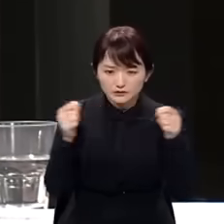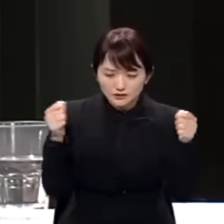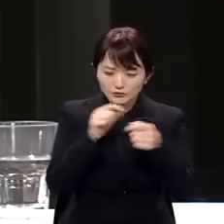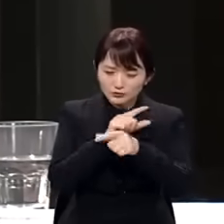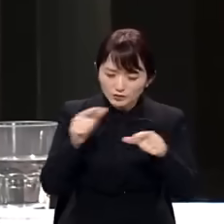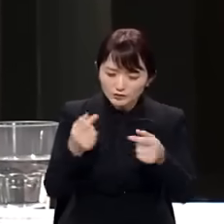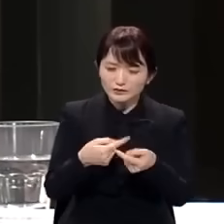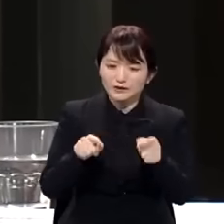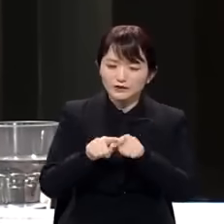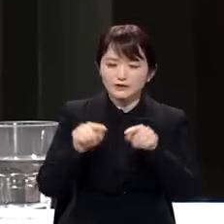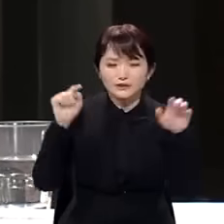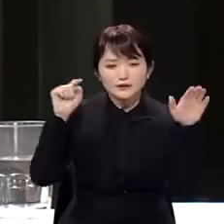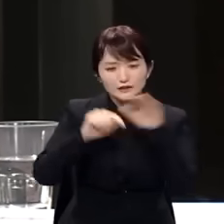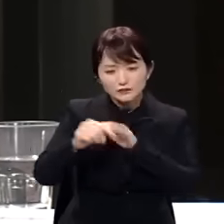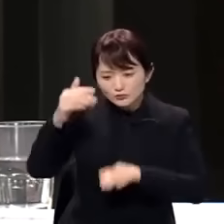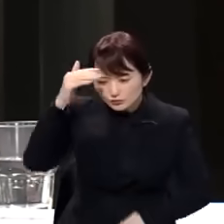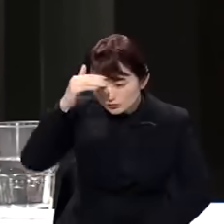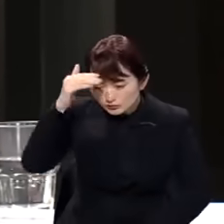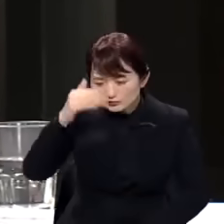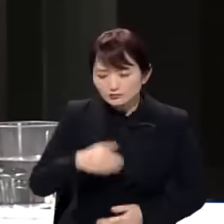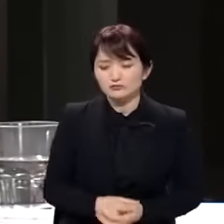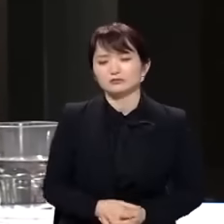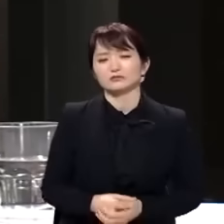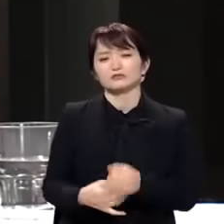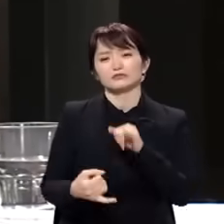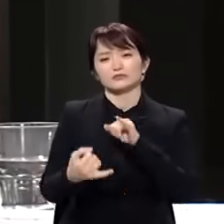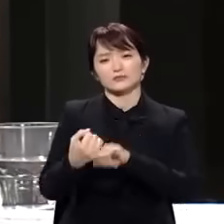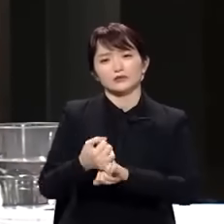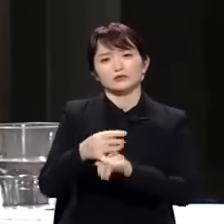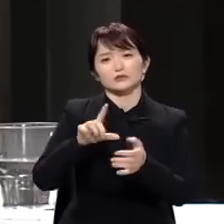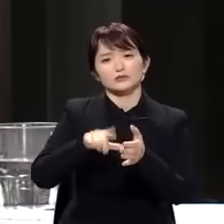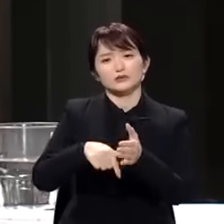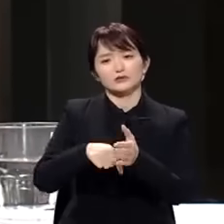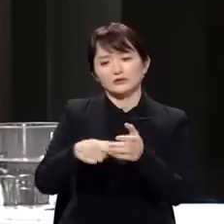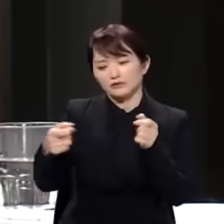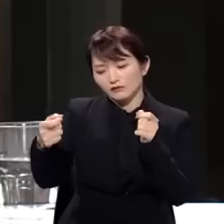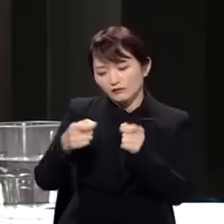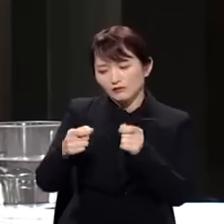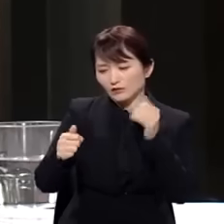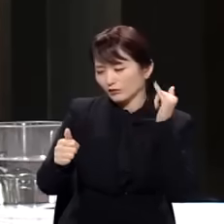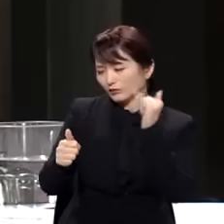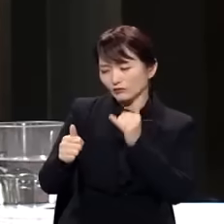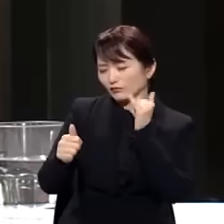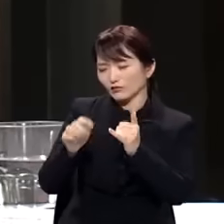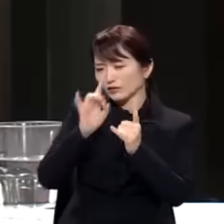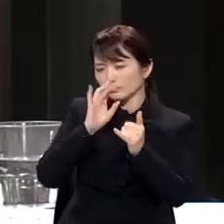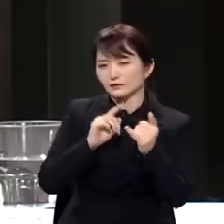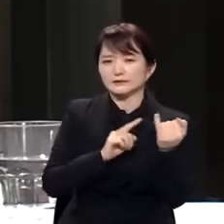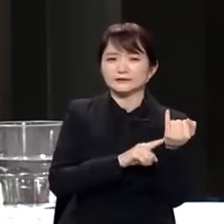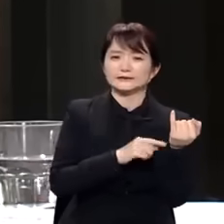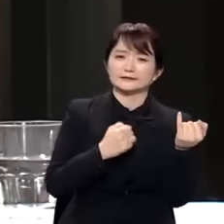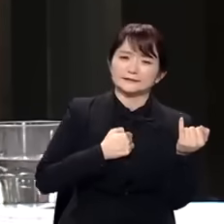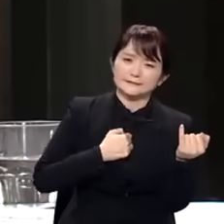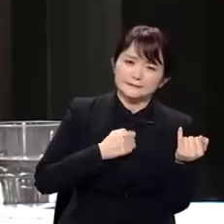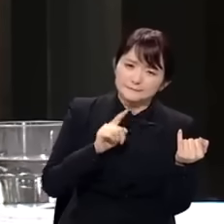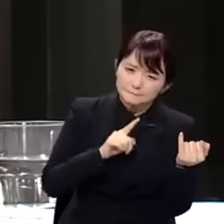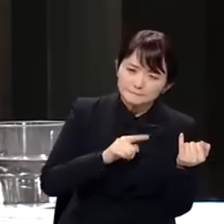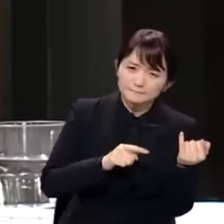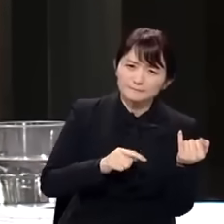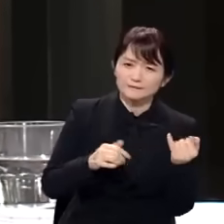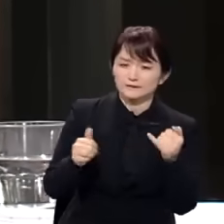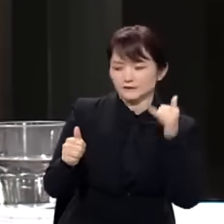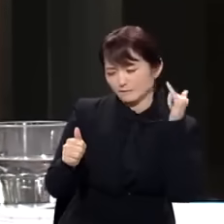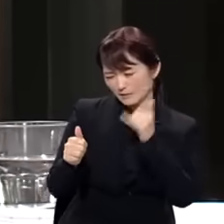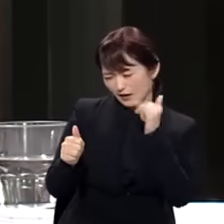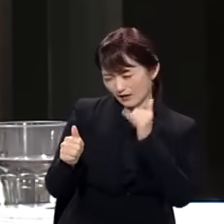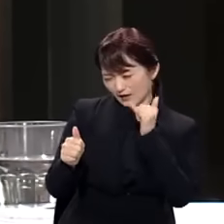보러 가기로 한 어느 날 이 약속 시간이 다 돼도 이 연락이 안 되더라는 겁니다. 자, 제보자는 답답한 마음에 여러 번 계속